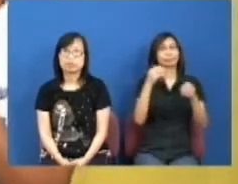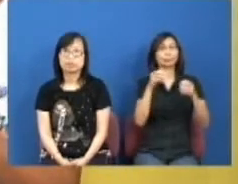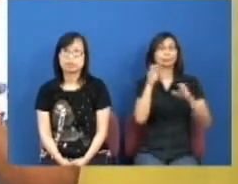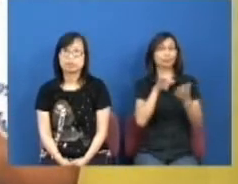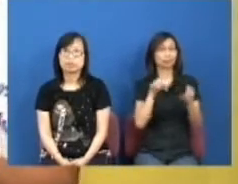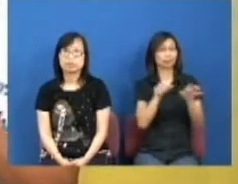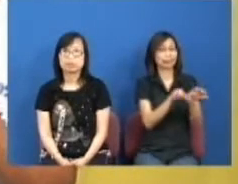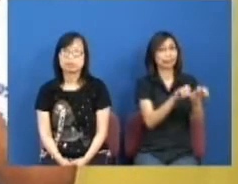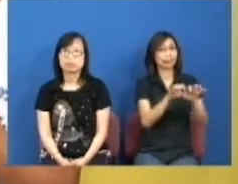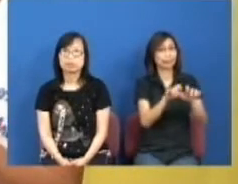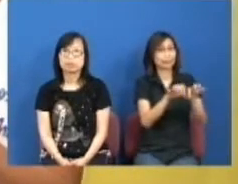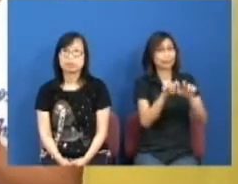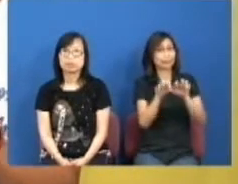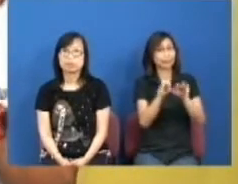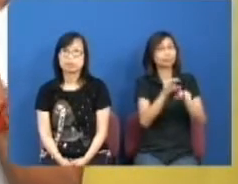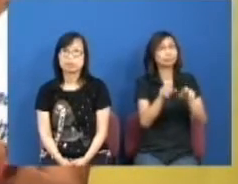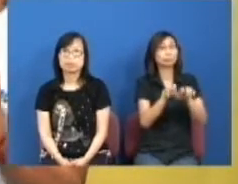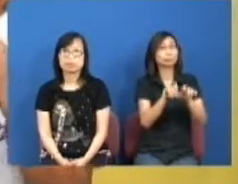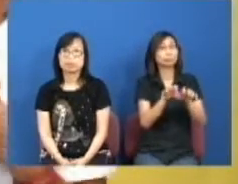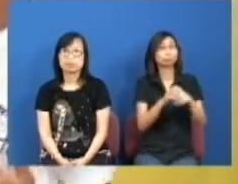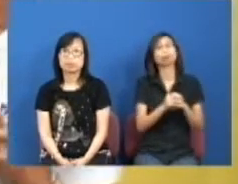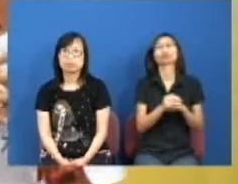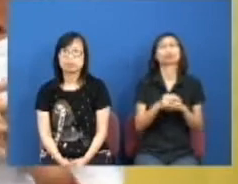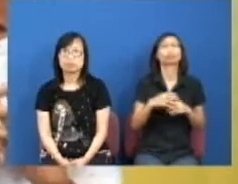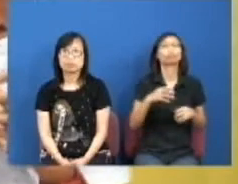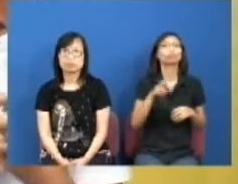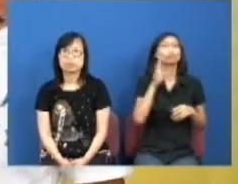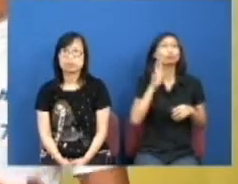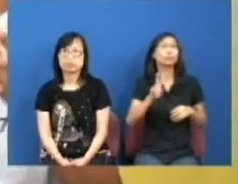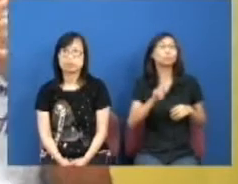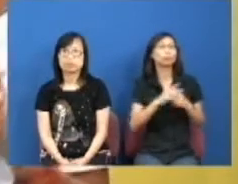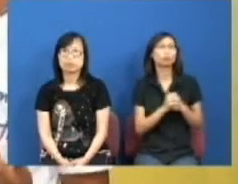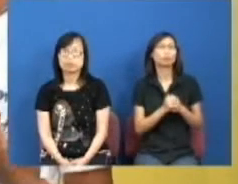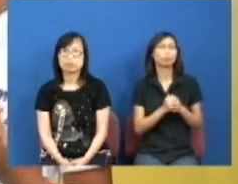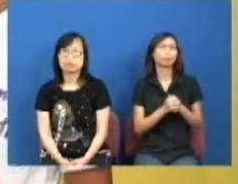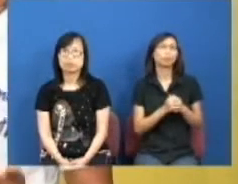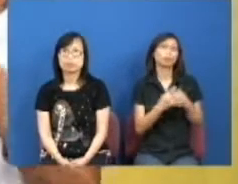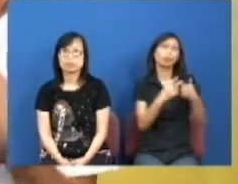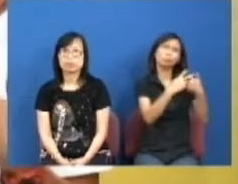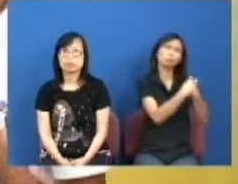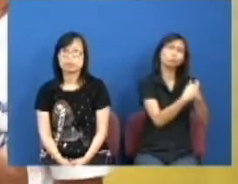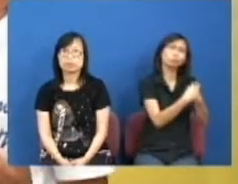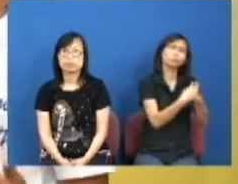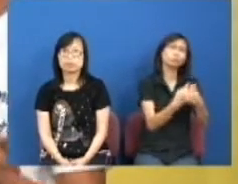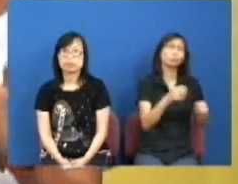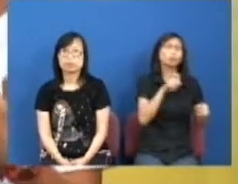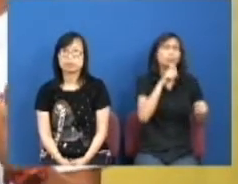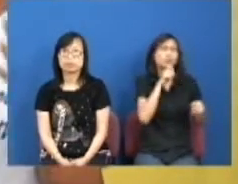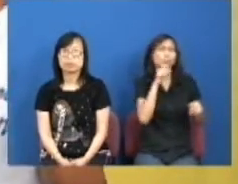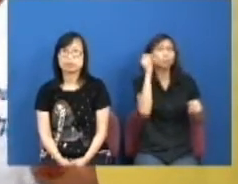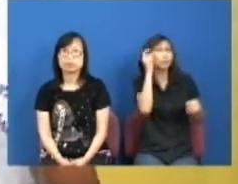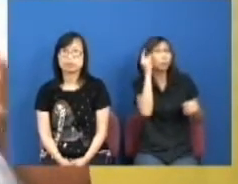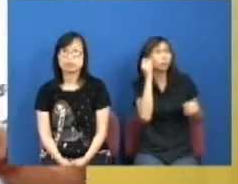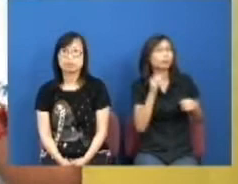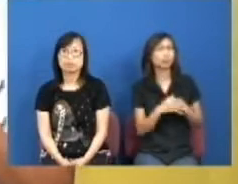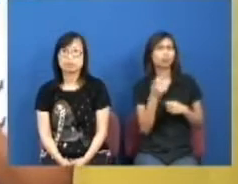係會唔會好多時候我哋講統治嘅時候，亦都問翻被統嘅人本身係咪有一啲特質係咁易俾人統？而呢一個